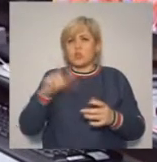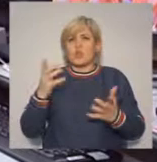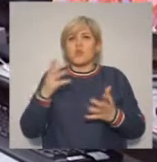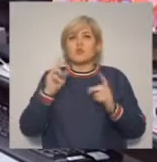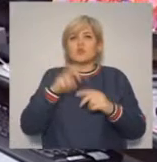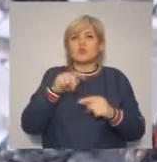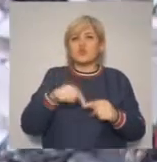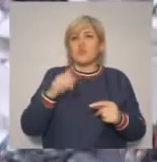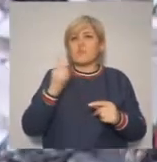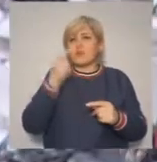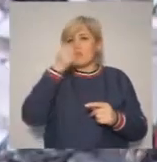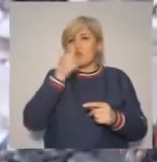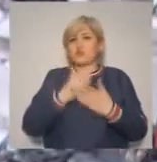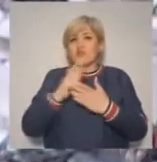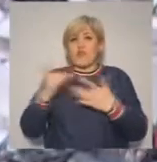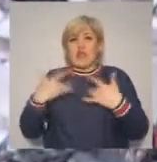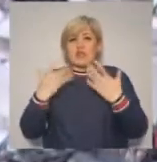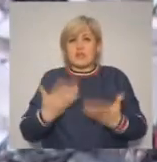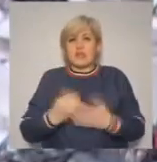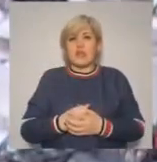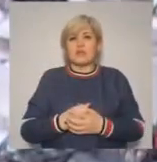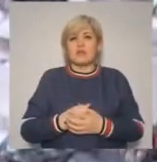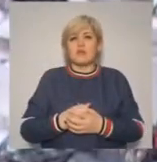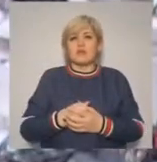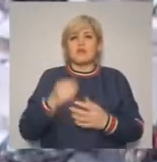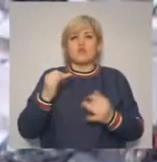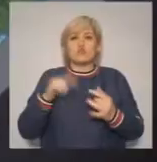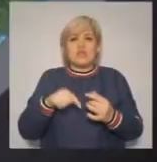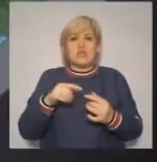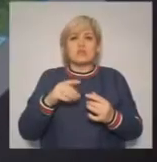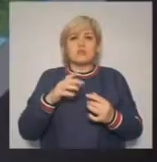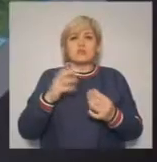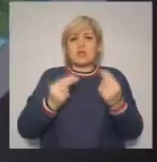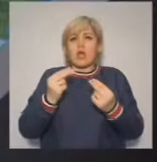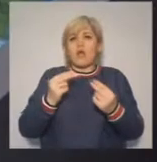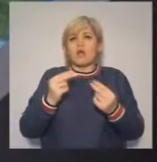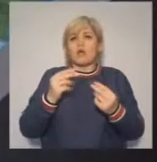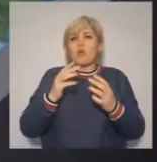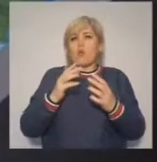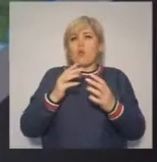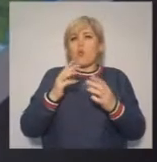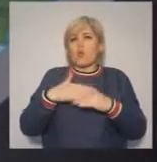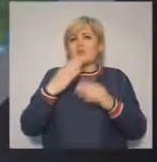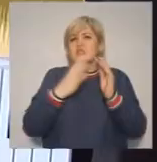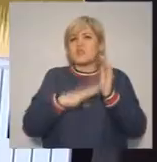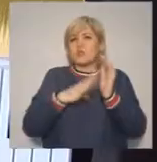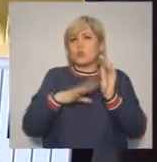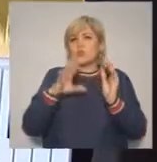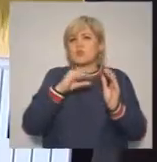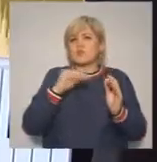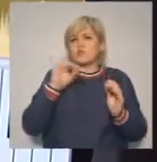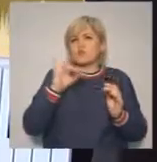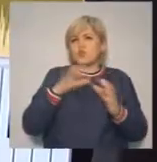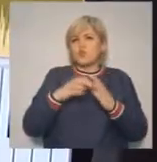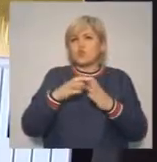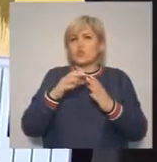заведующий музыкальной частью и создатель музыки к большинству спектаклей «Барабашки». А всего их здесь было сыграно около 90 за всю